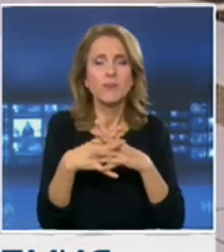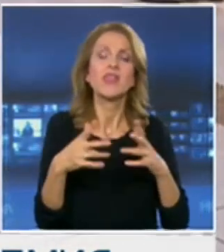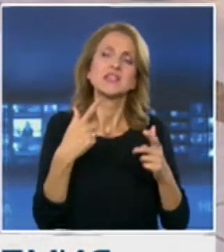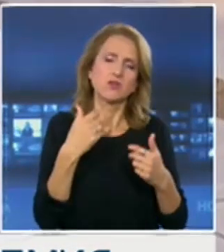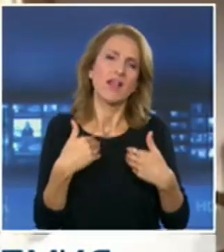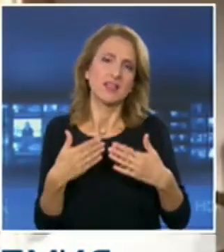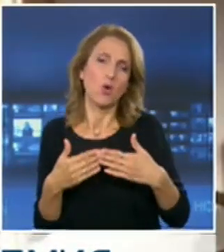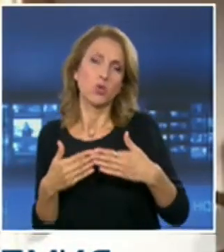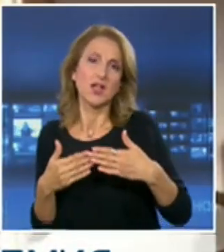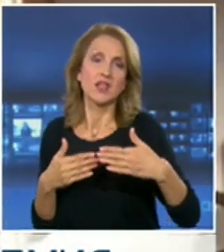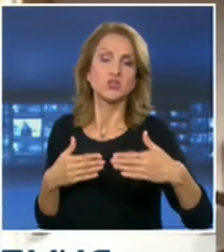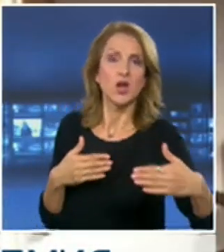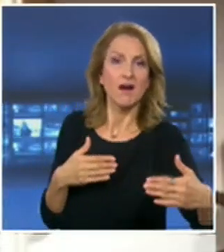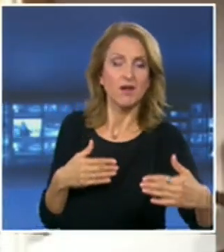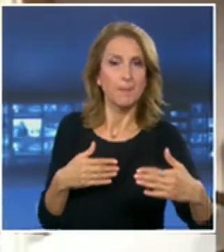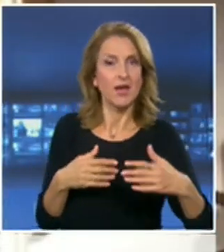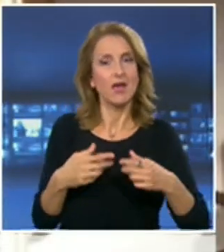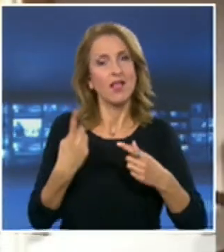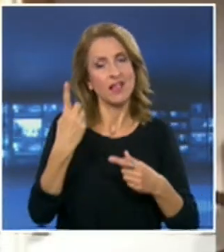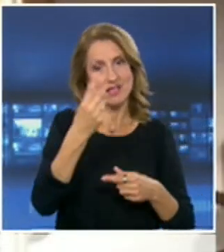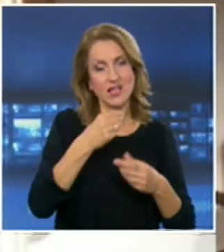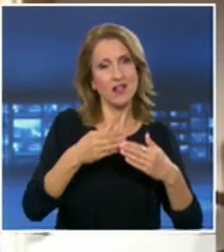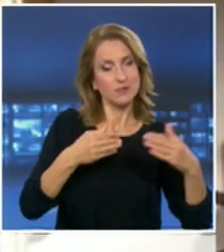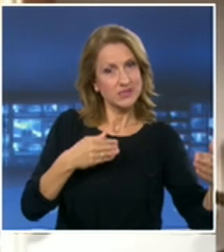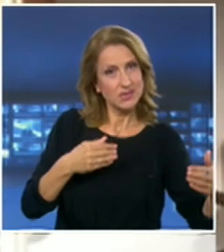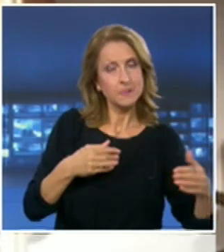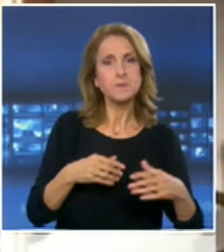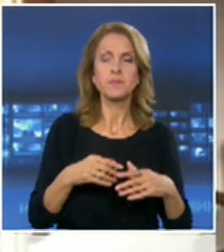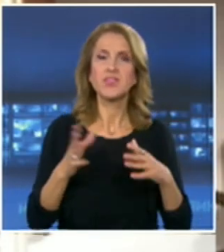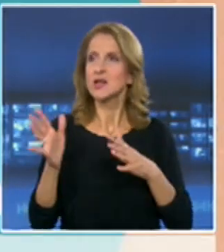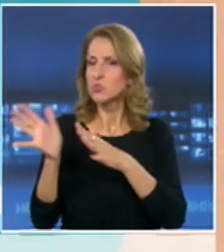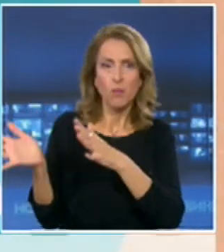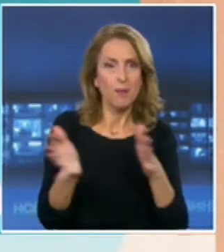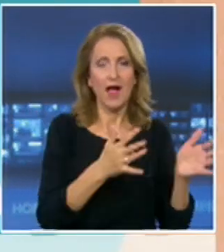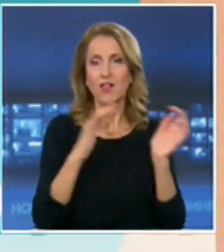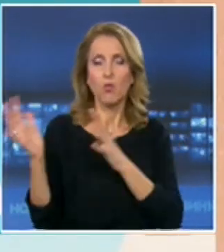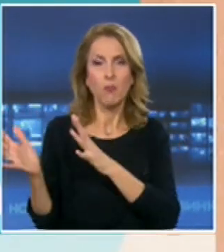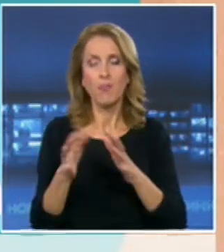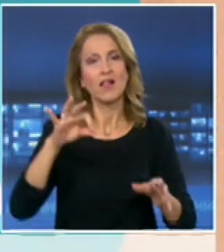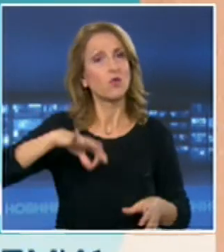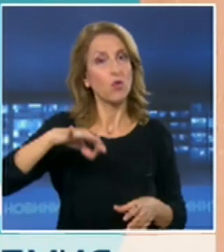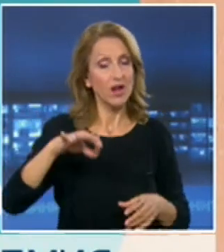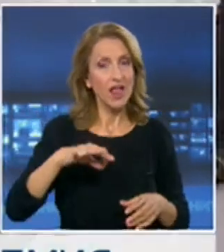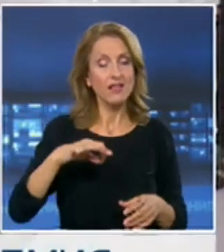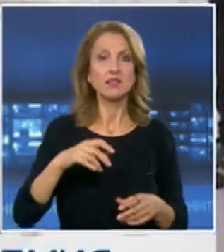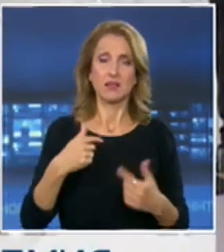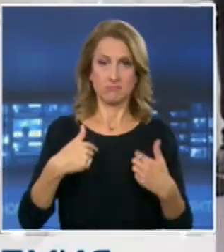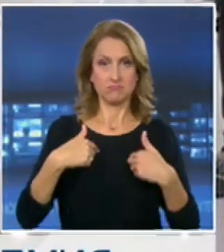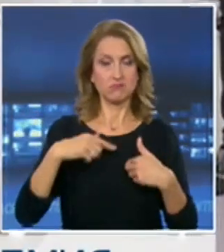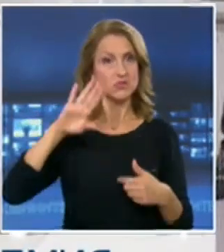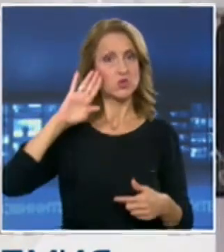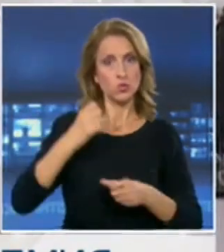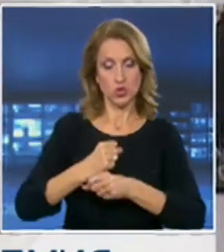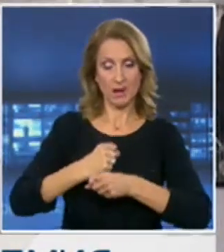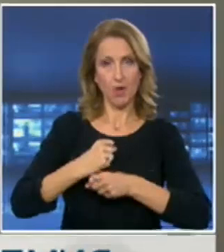една седмица. Предвидили сме да има разграничаване на потоците на влизане и излизане на клиентите, като това се регулира от